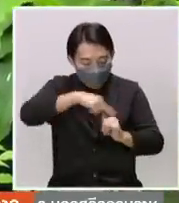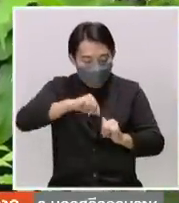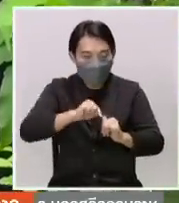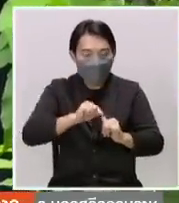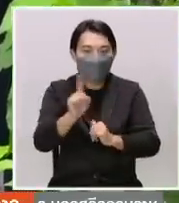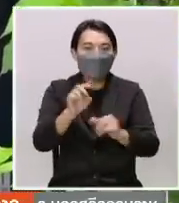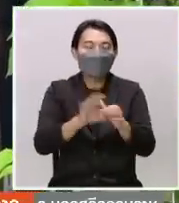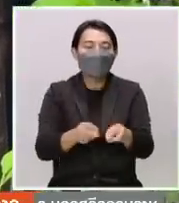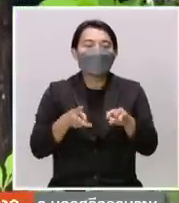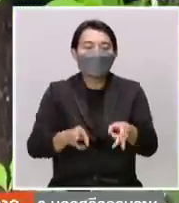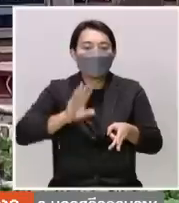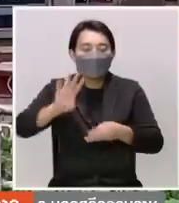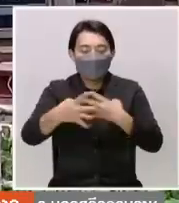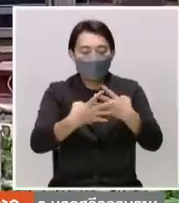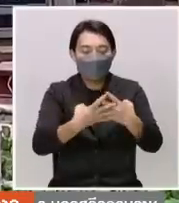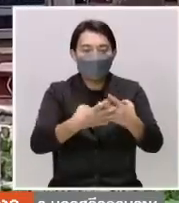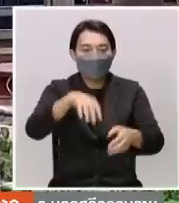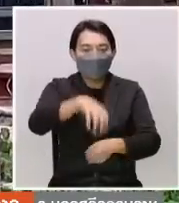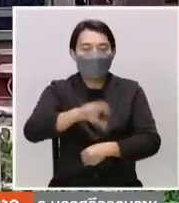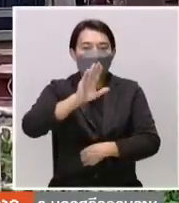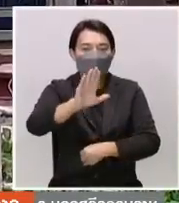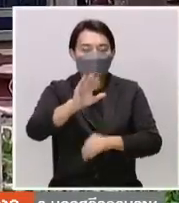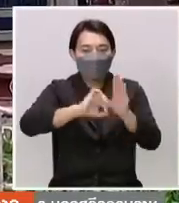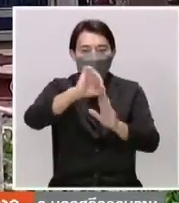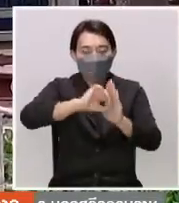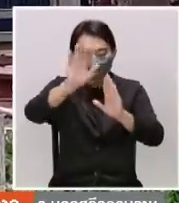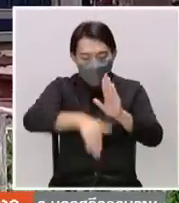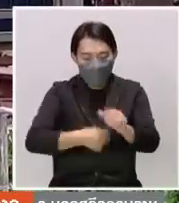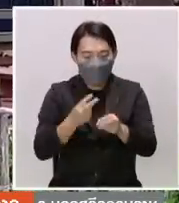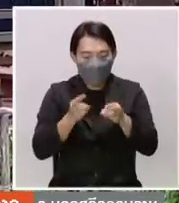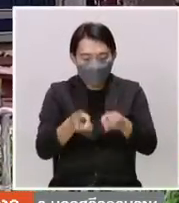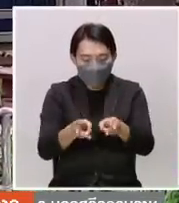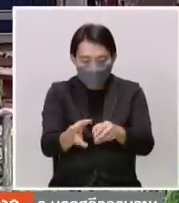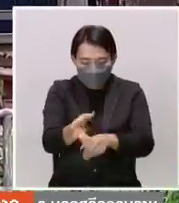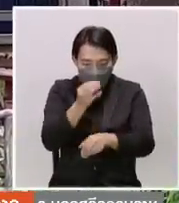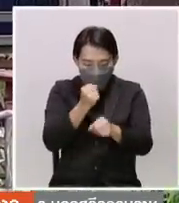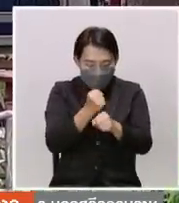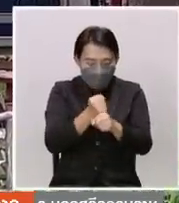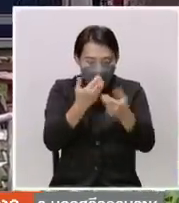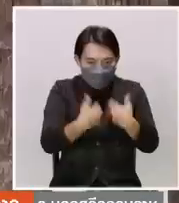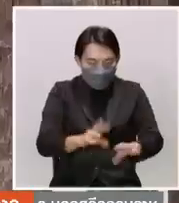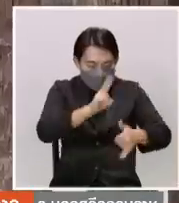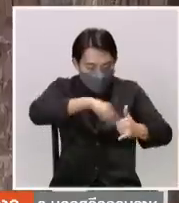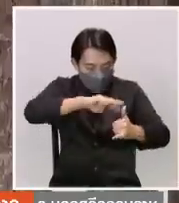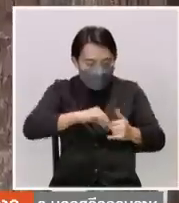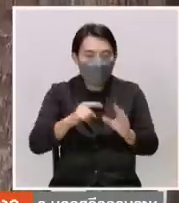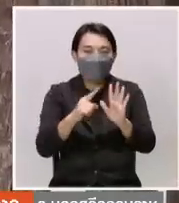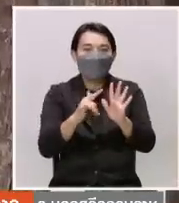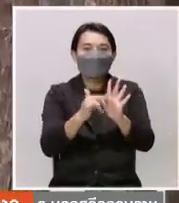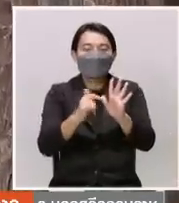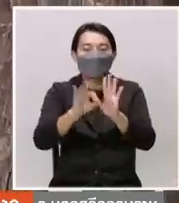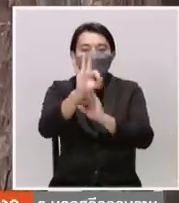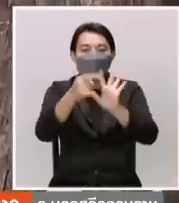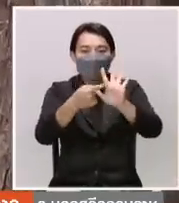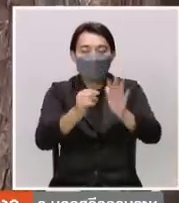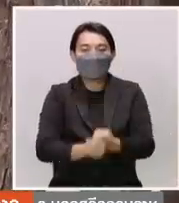นำแนวทางการรักษาของเรือนจำกลางเชียงใหม่มาดูแลรักษานะคะโดยใช้ยาฟาวิพิราเวียควบคู่กันกับยาฟ้าทล